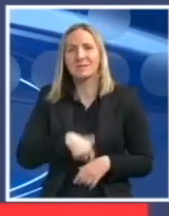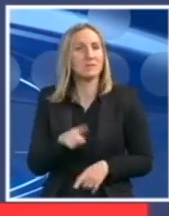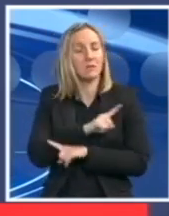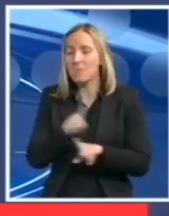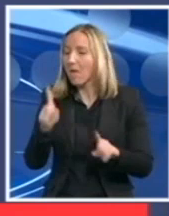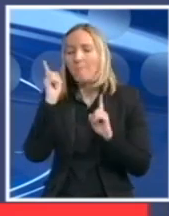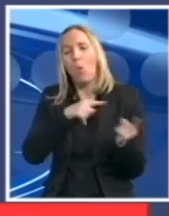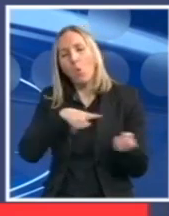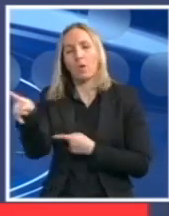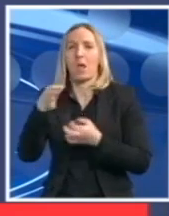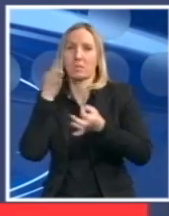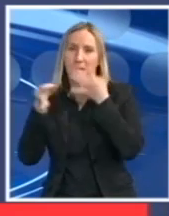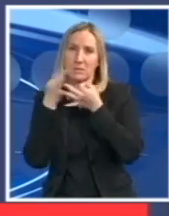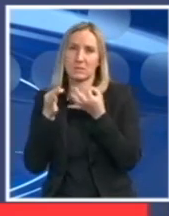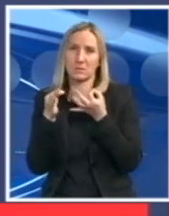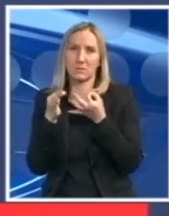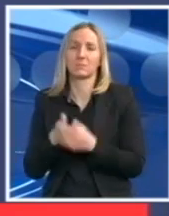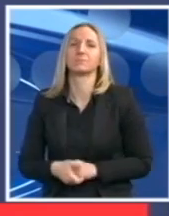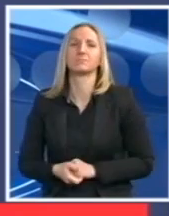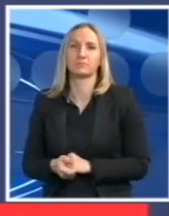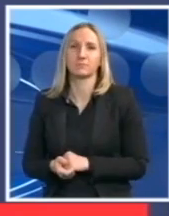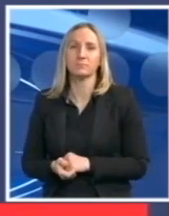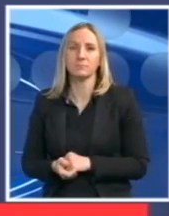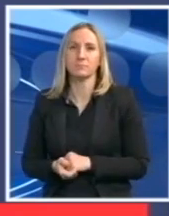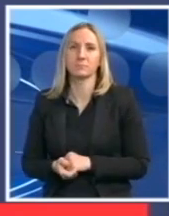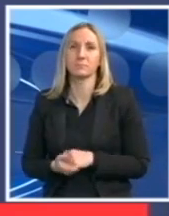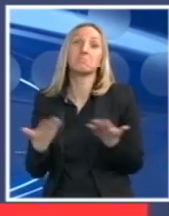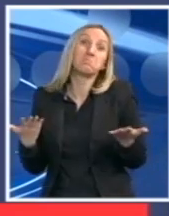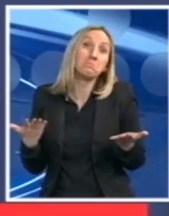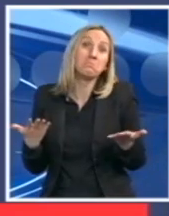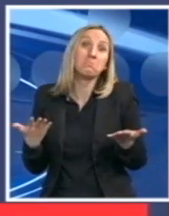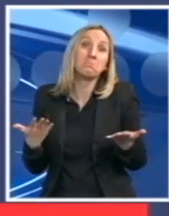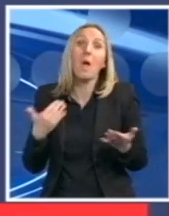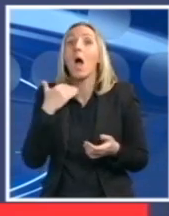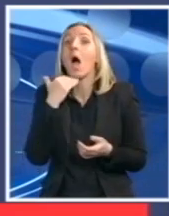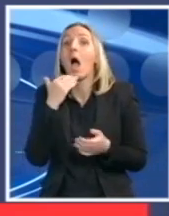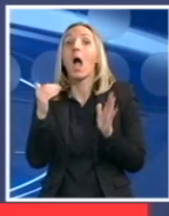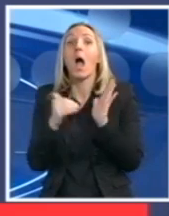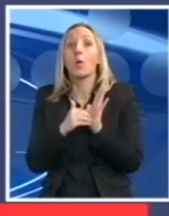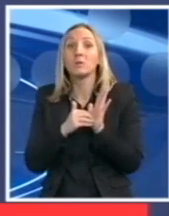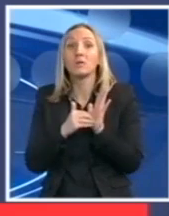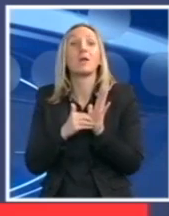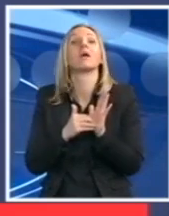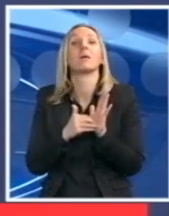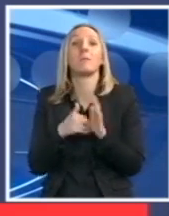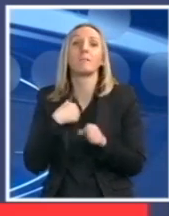će biti takvi testirani. To jeste cilj pa ćemo raditi, ako treba, sa 2/3 kapaciteta,